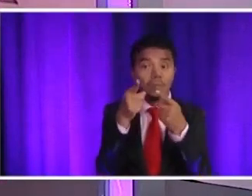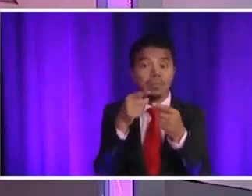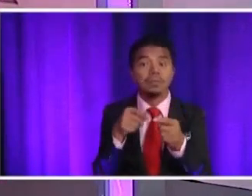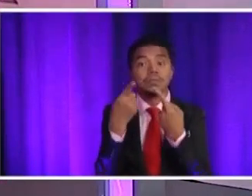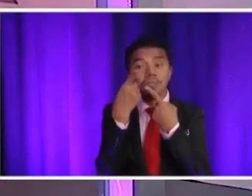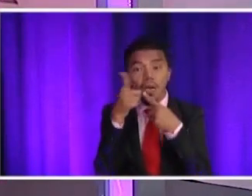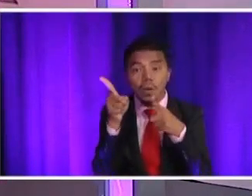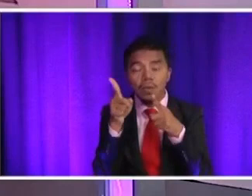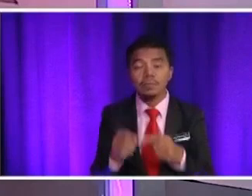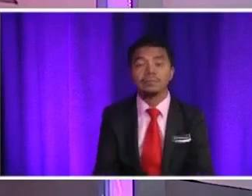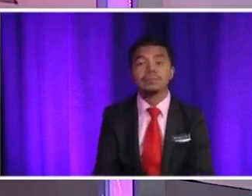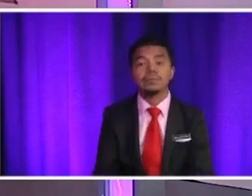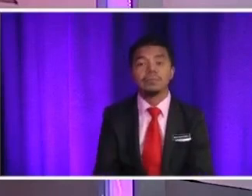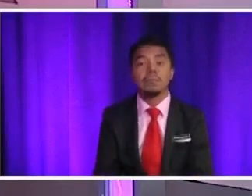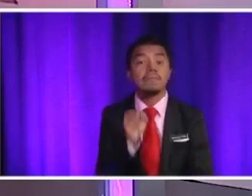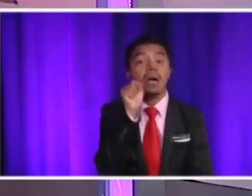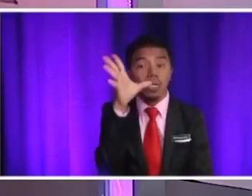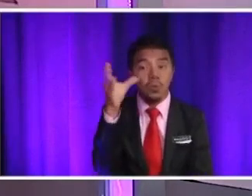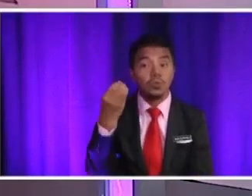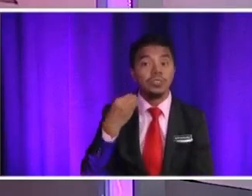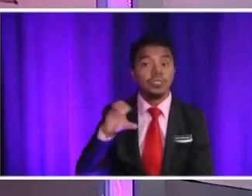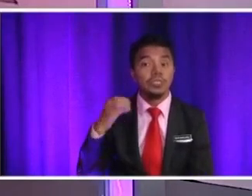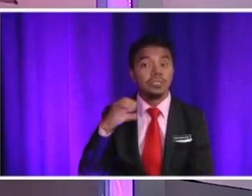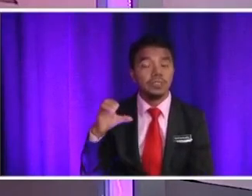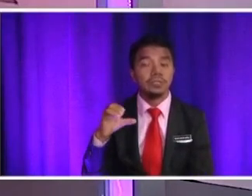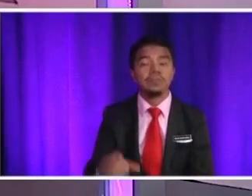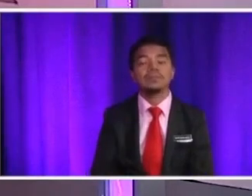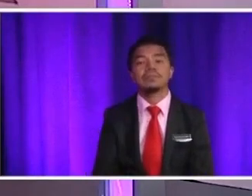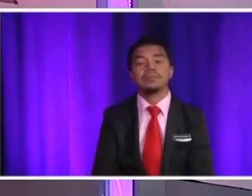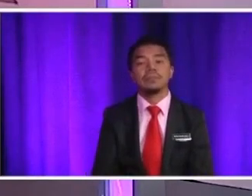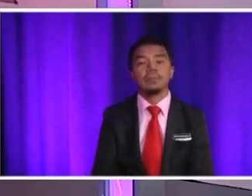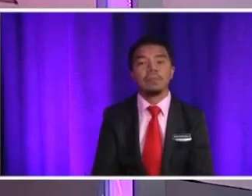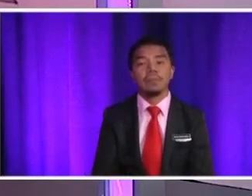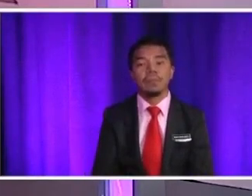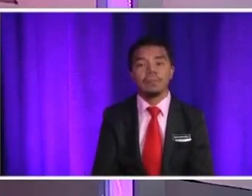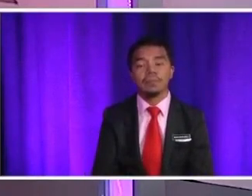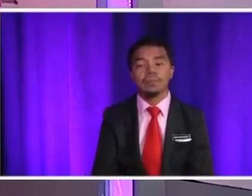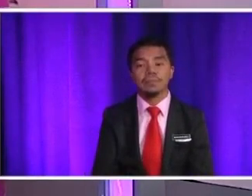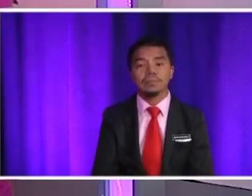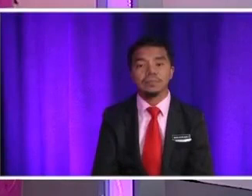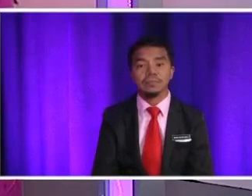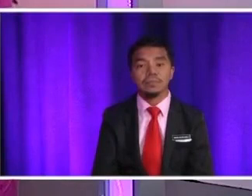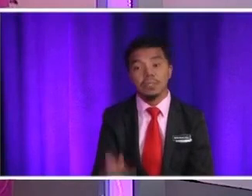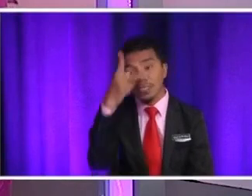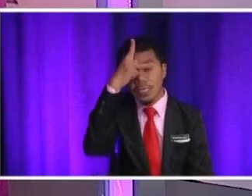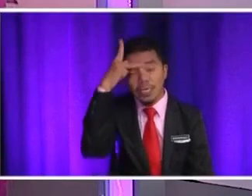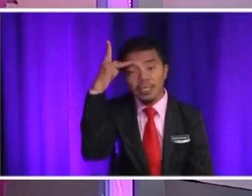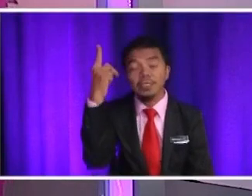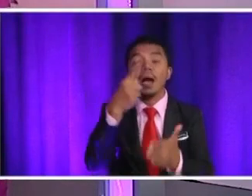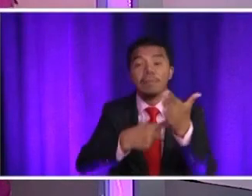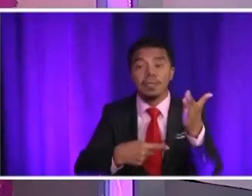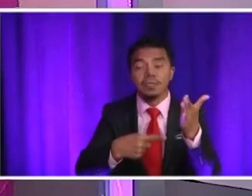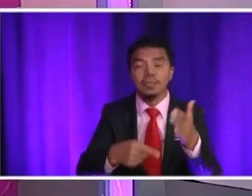So kita nyatakan ciri dan keterangannya kerana dia menggunakan alat bioteknologi untuk operasi